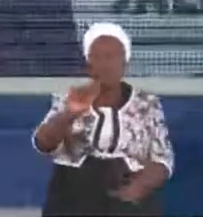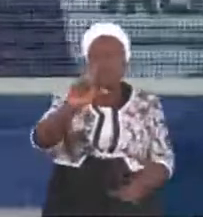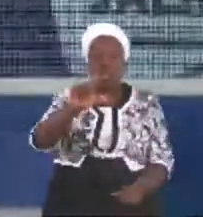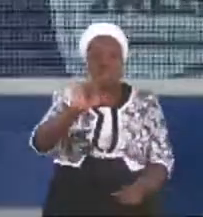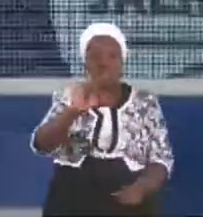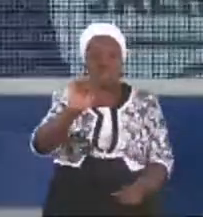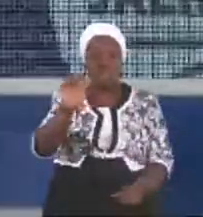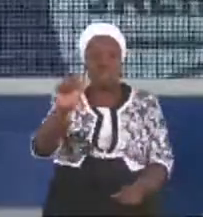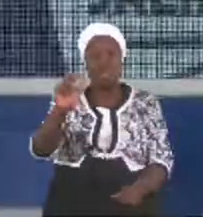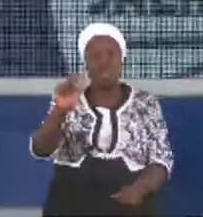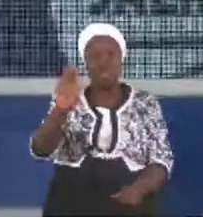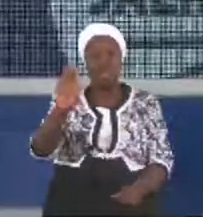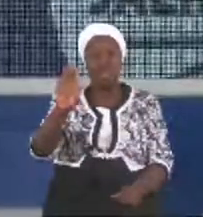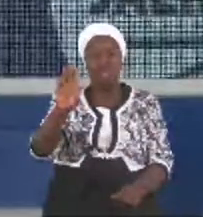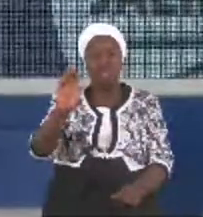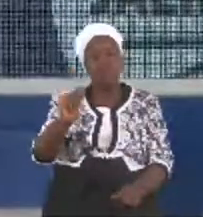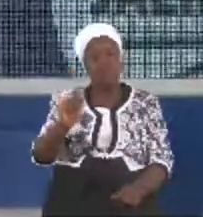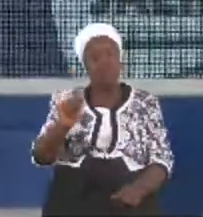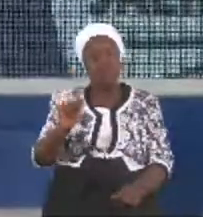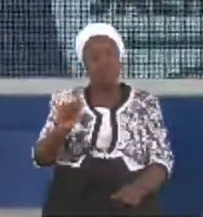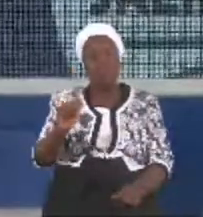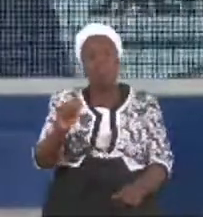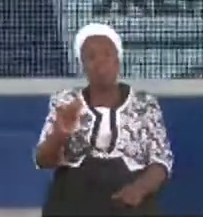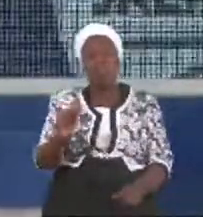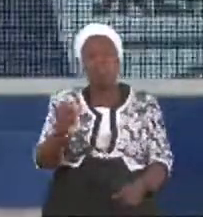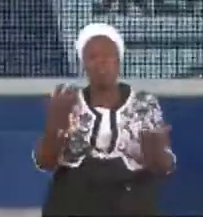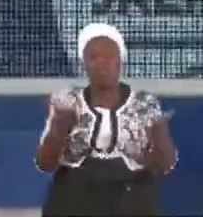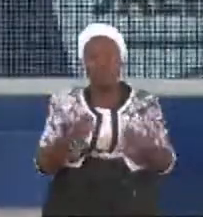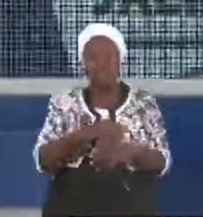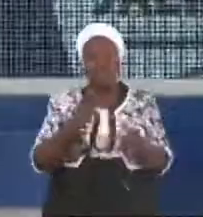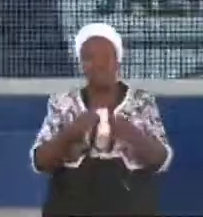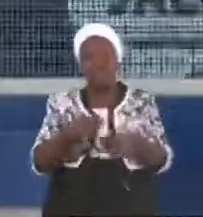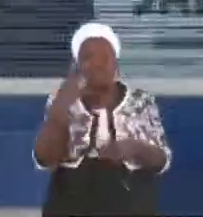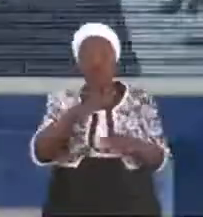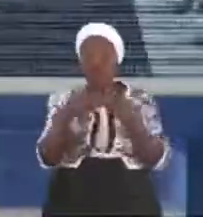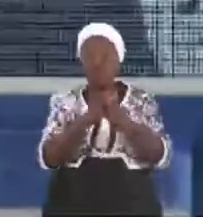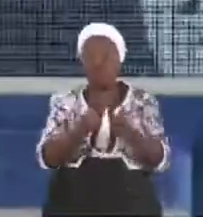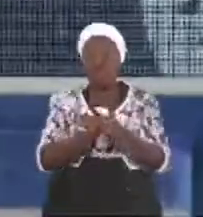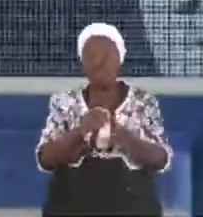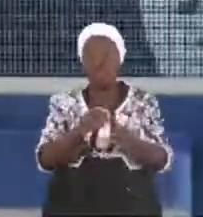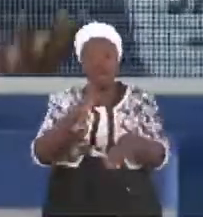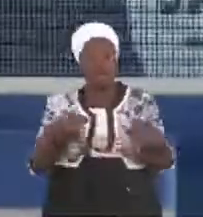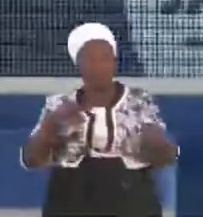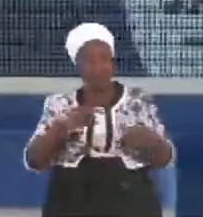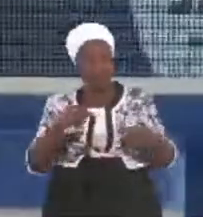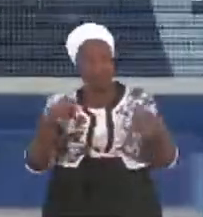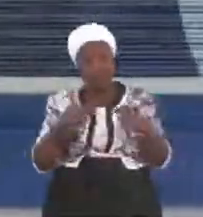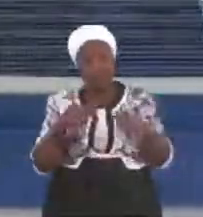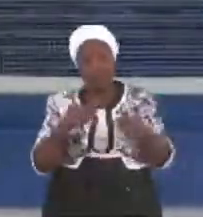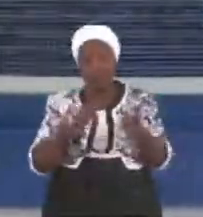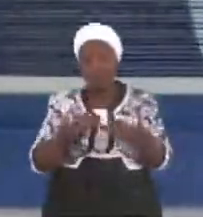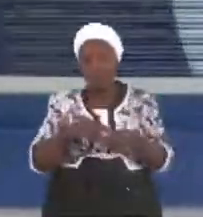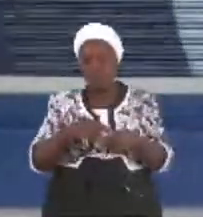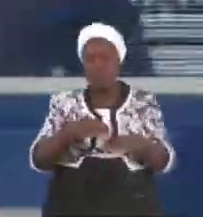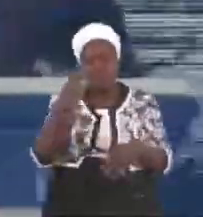afflictions étranges soulagées. Toutes les afflictions étranges. On n'a jamais vu quelque chose comme ça avant. Hein? Oh, notre famille